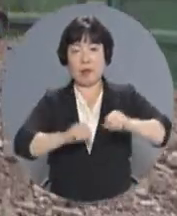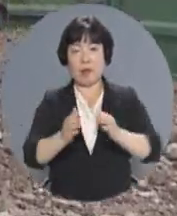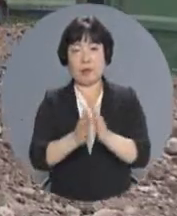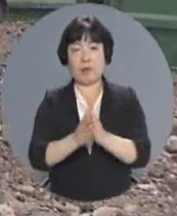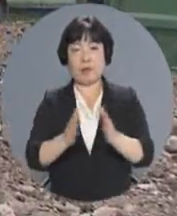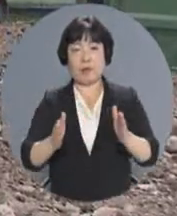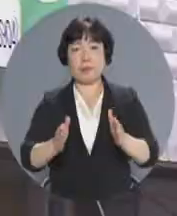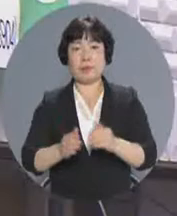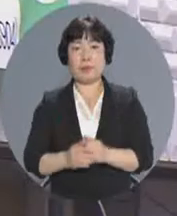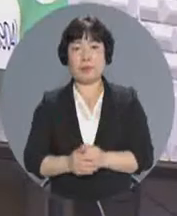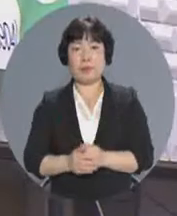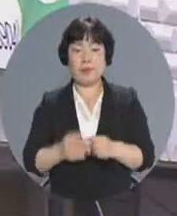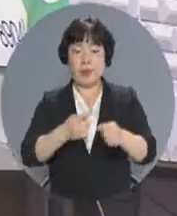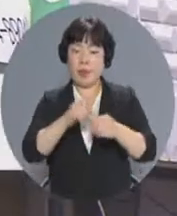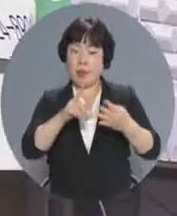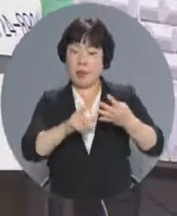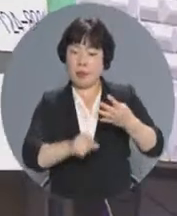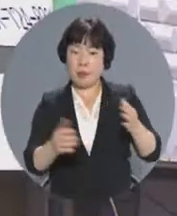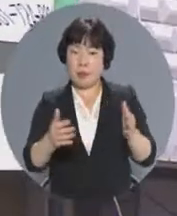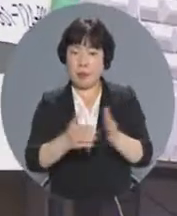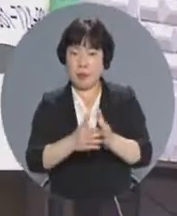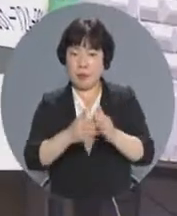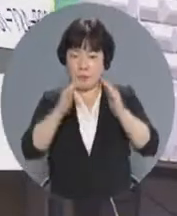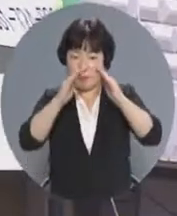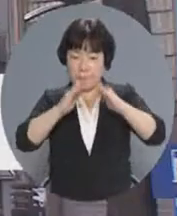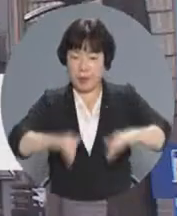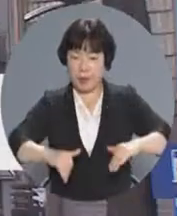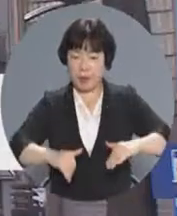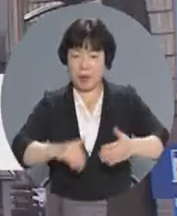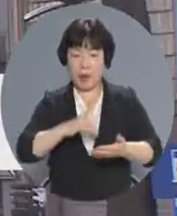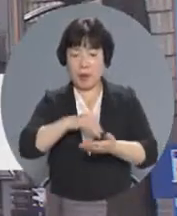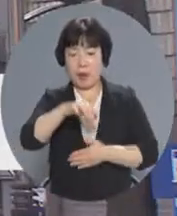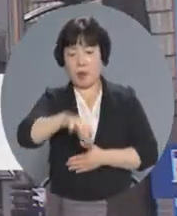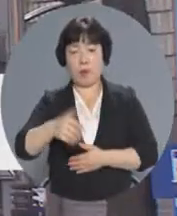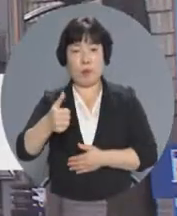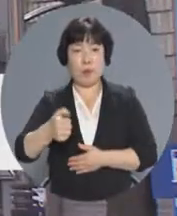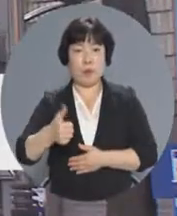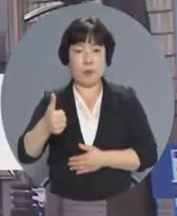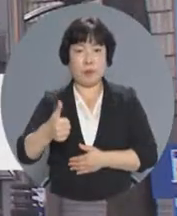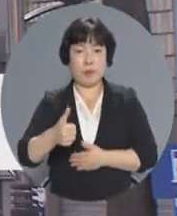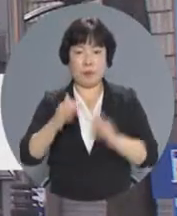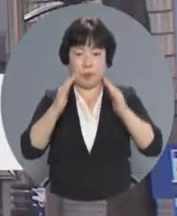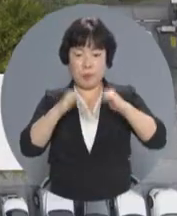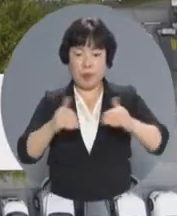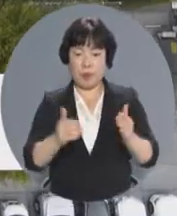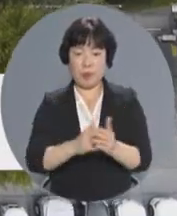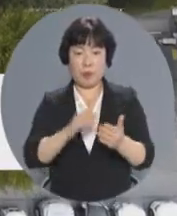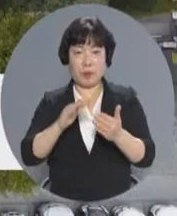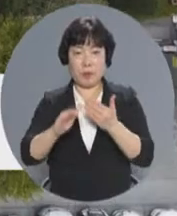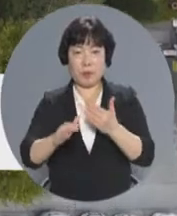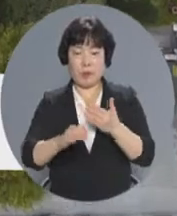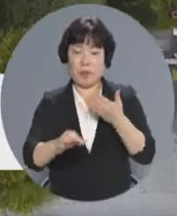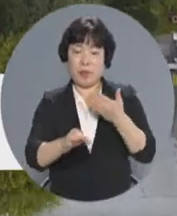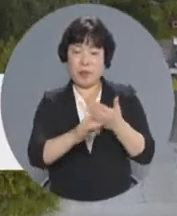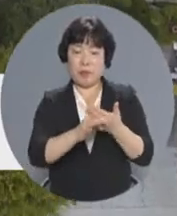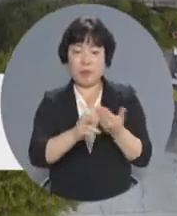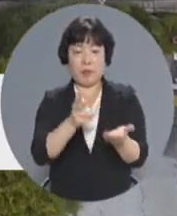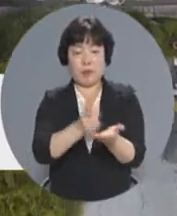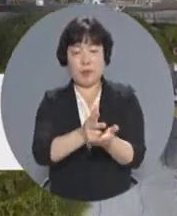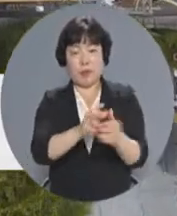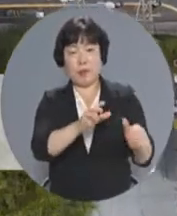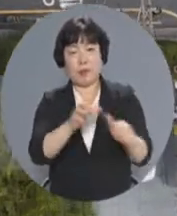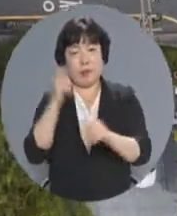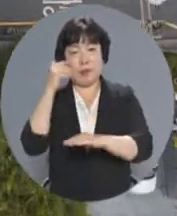겁니다. 내년 4월까지 해체되는 건물은 55동으로 철거 작업이 끝난 곳은 임시 주차장으로